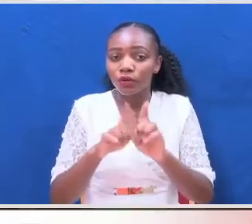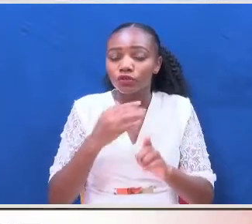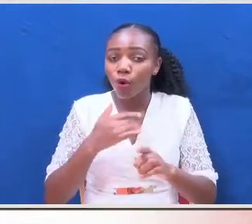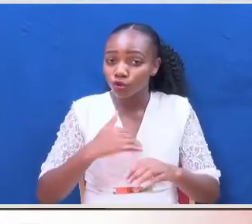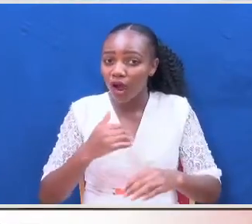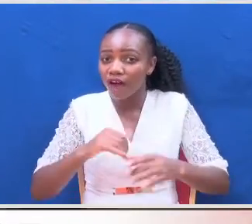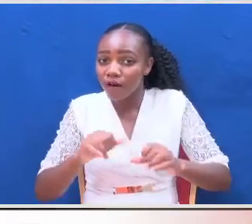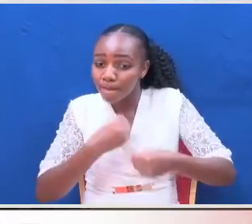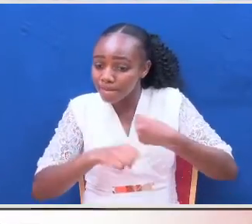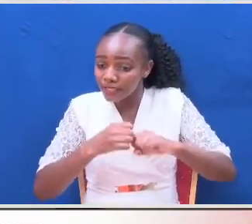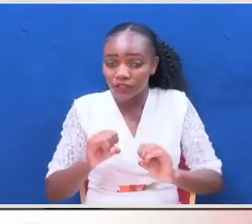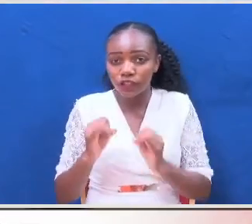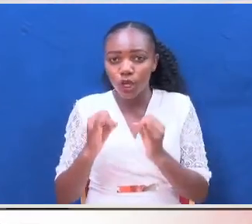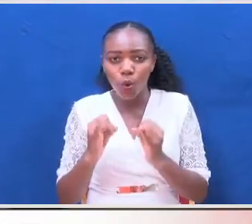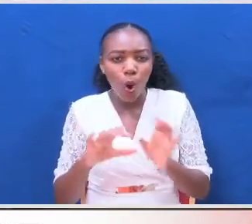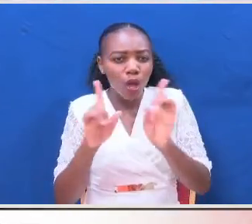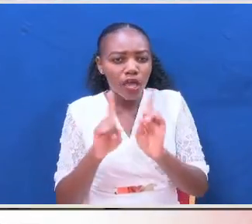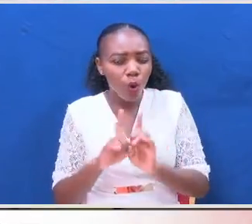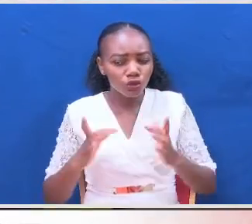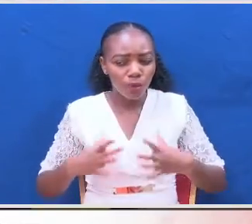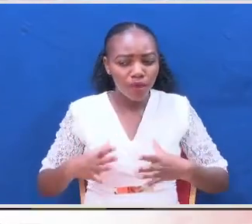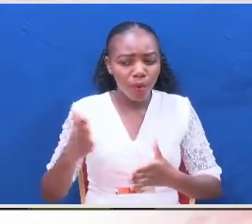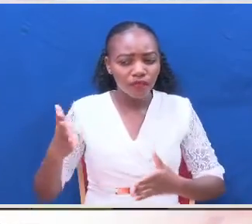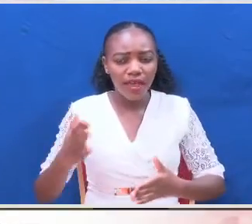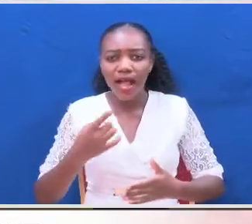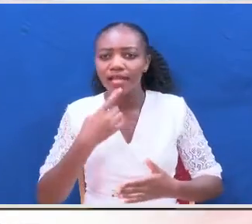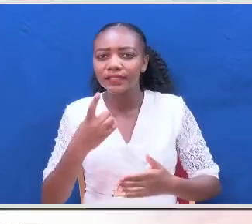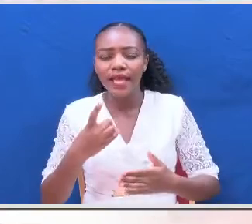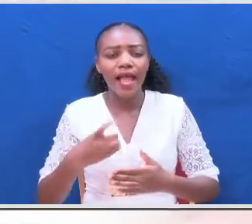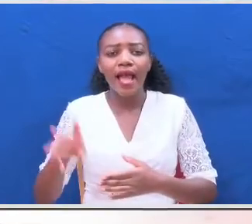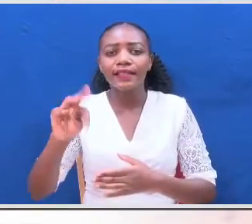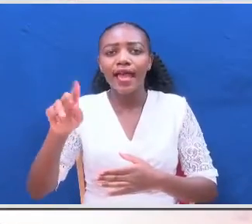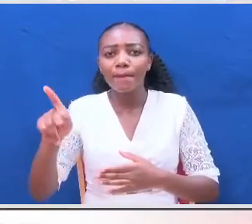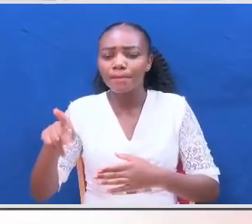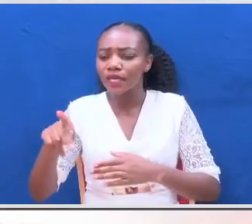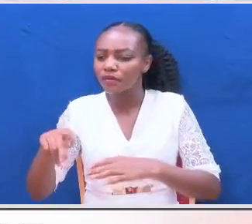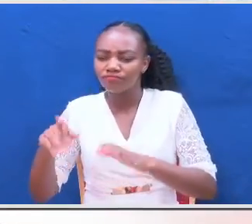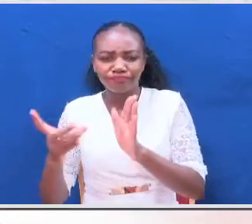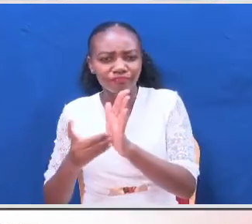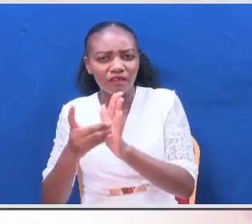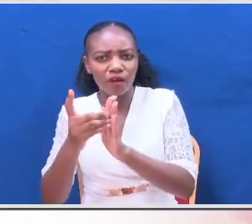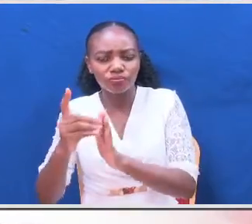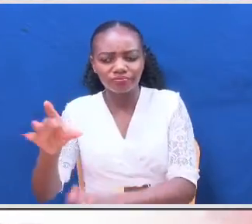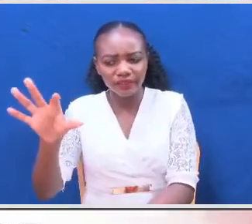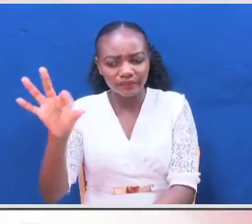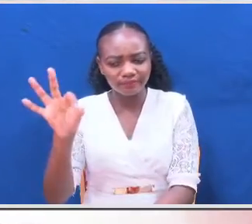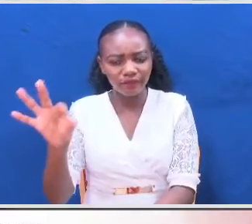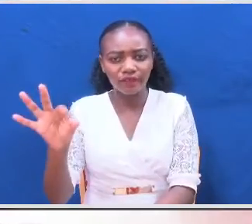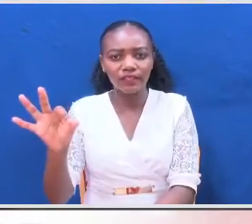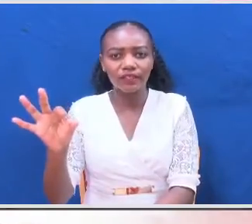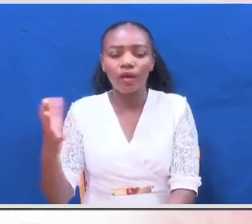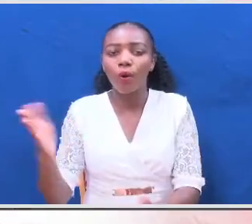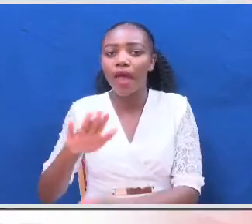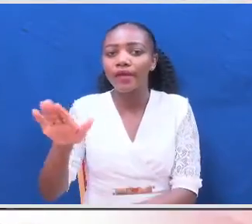place. Wakazi wa Kiambaa kwa upande wao wamemsifia Koinange kwa miradi ya maendeleo aliyoidhinisha katika eneo